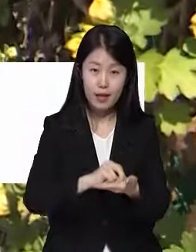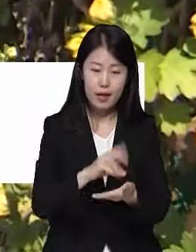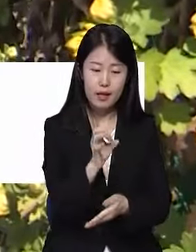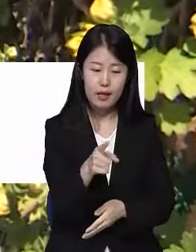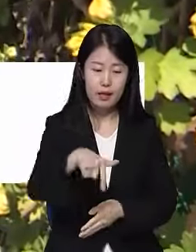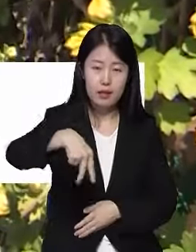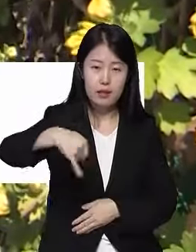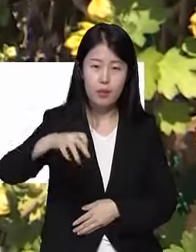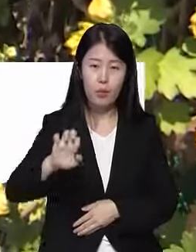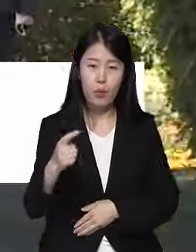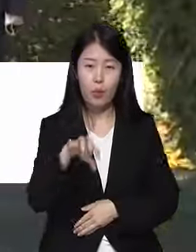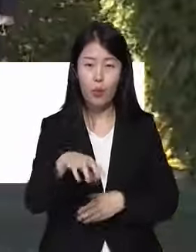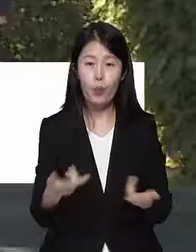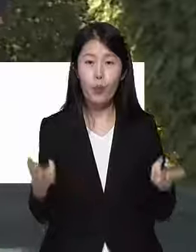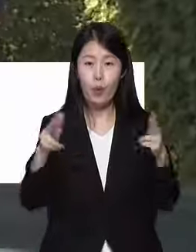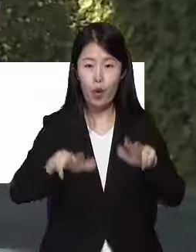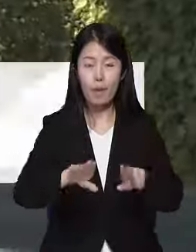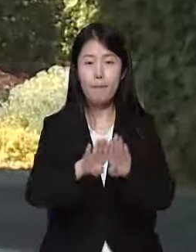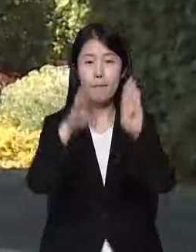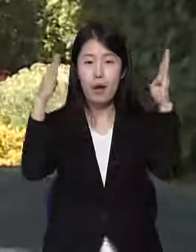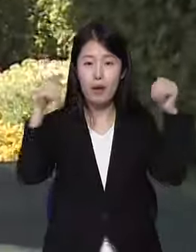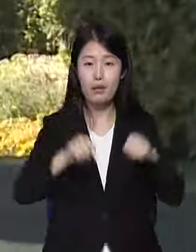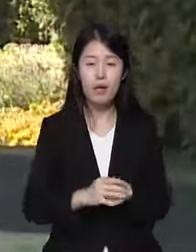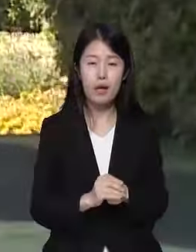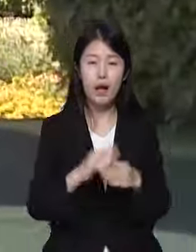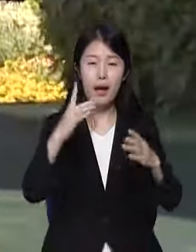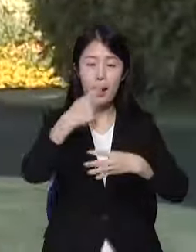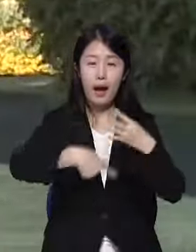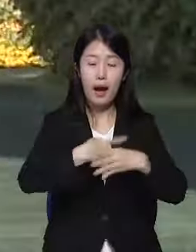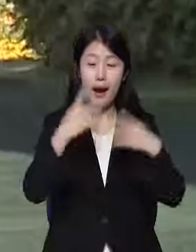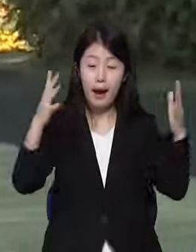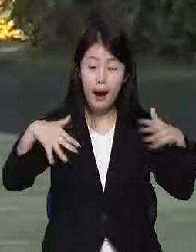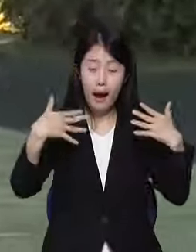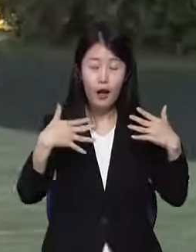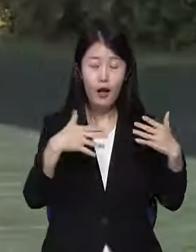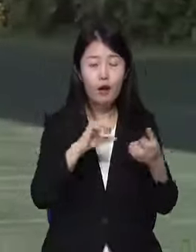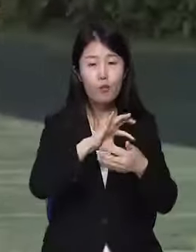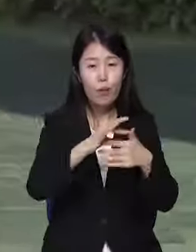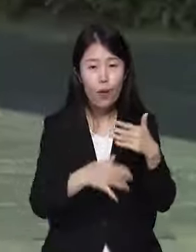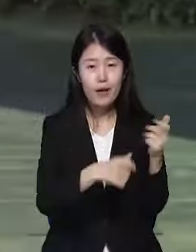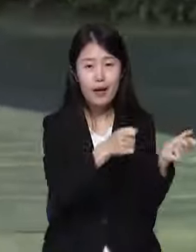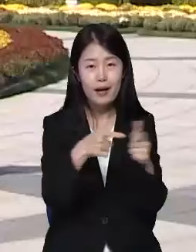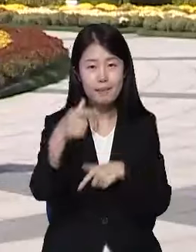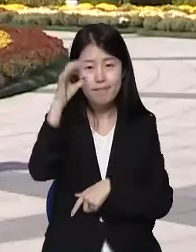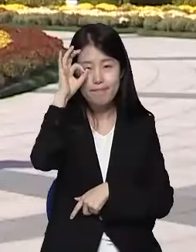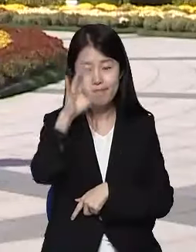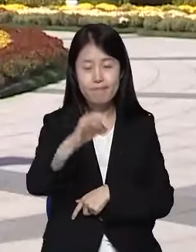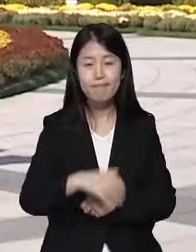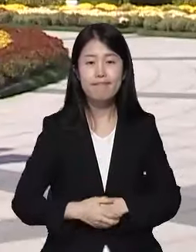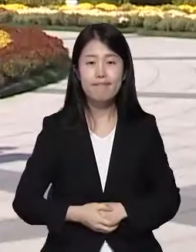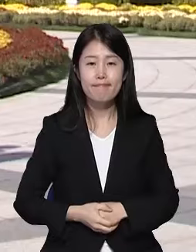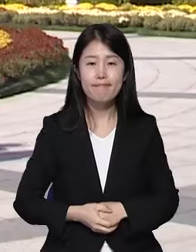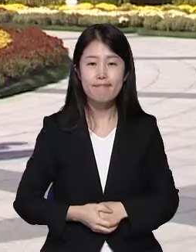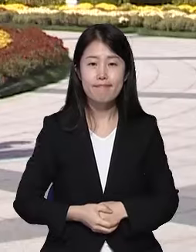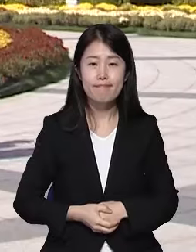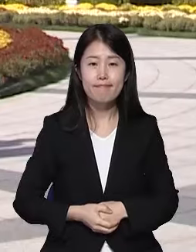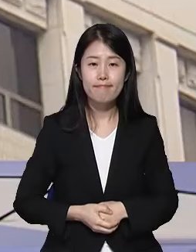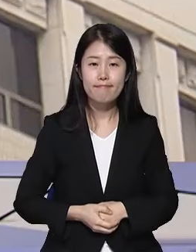열리며 가을 국화의 아름다움을 느낄 수 있는 각종 프로그램이 진행될 예정입니다.